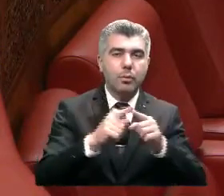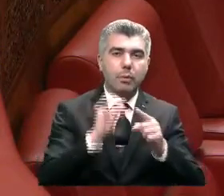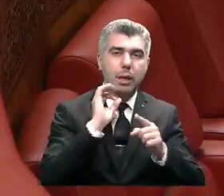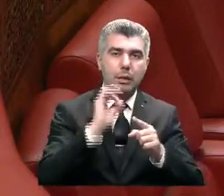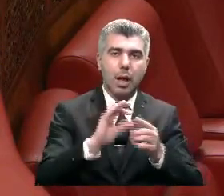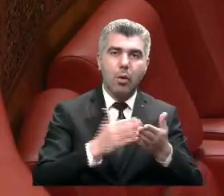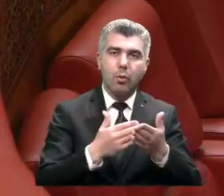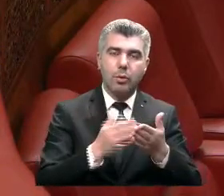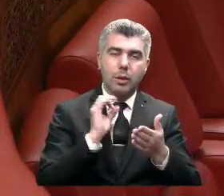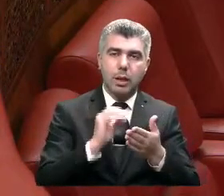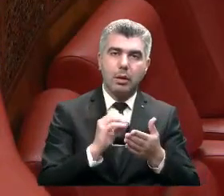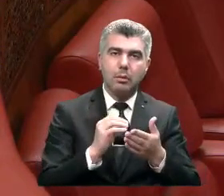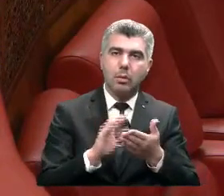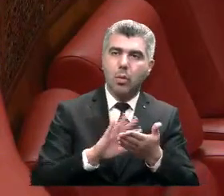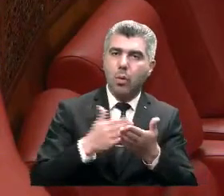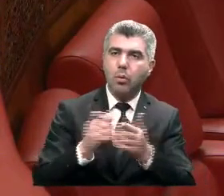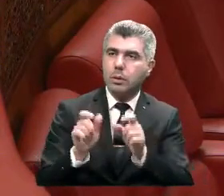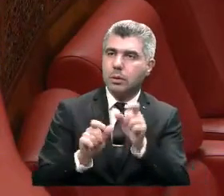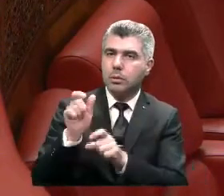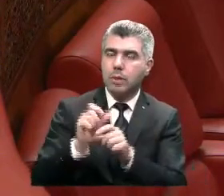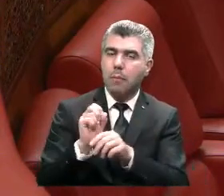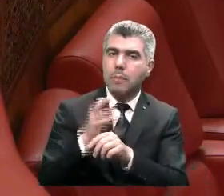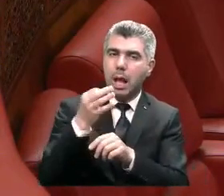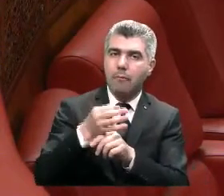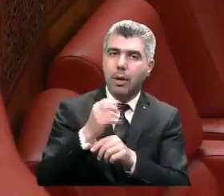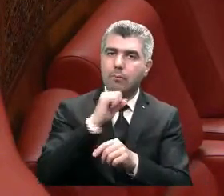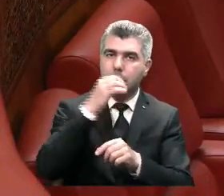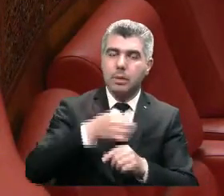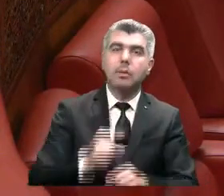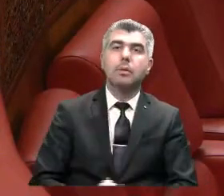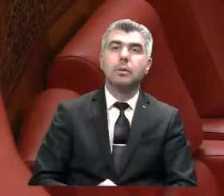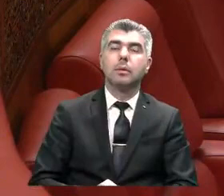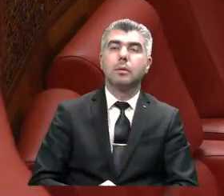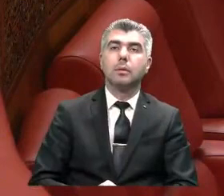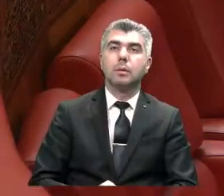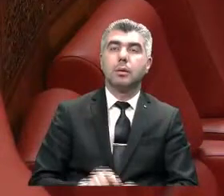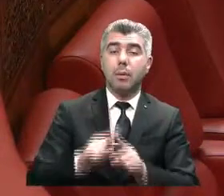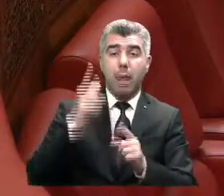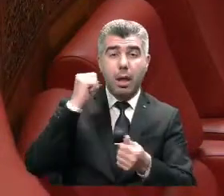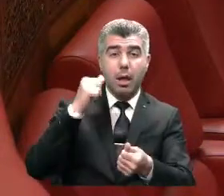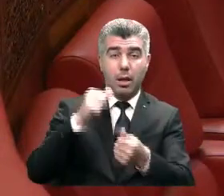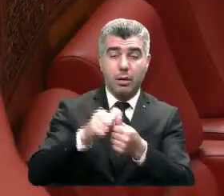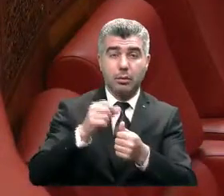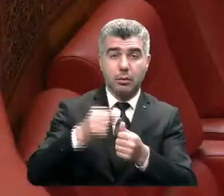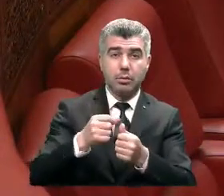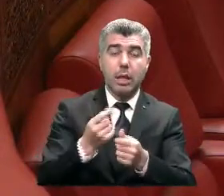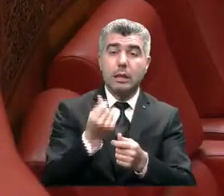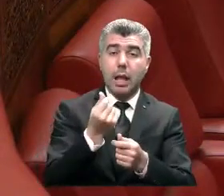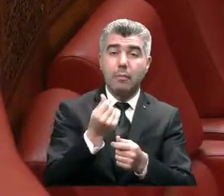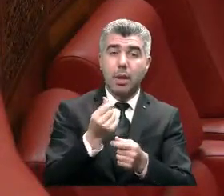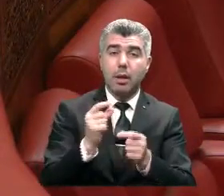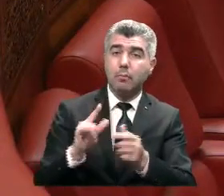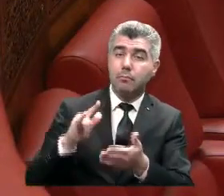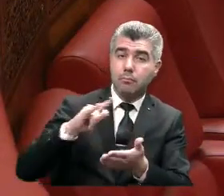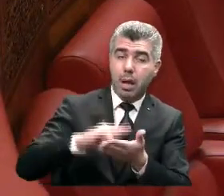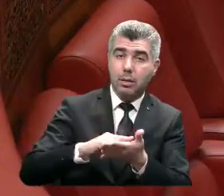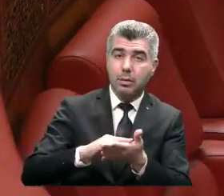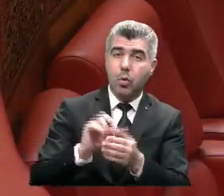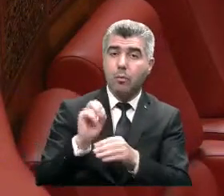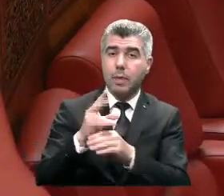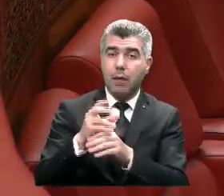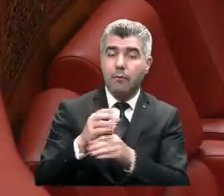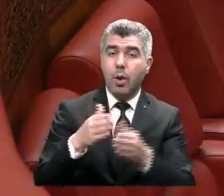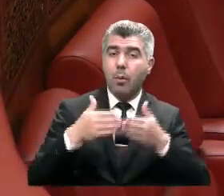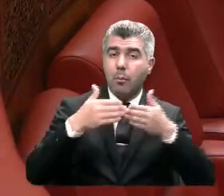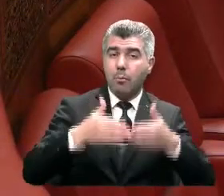مع الحاجيات ديال مستعملي هذا النمط من النقل بغيت نغتنم هذ الفرصه باش نذكر ان اسعار النقل الجوي والبحري للمسافرين في